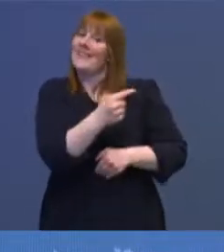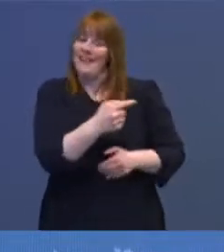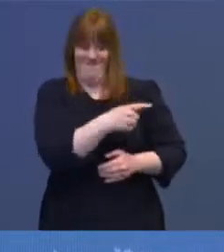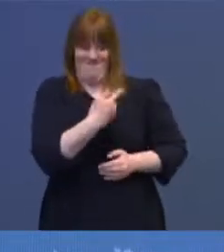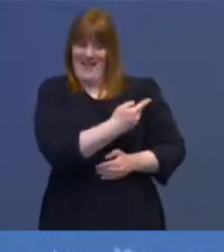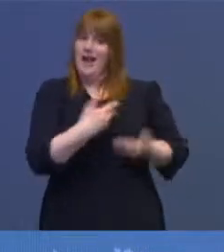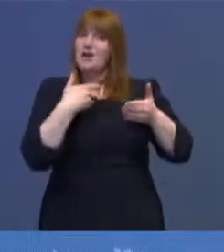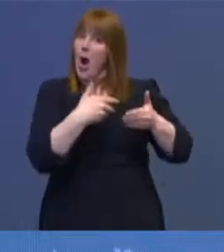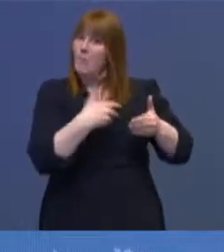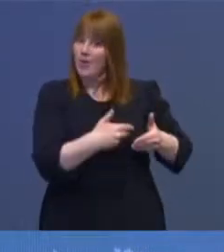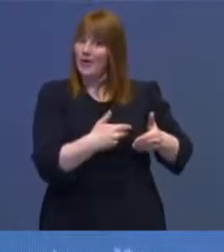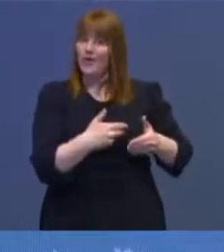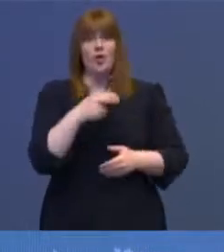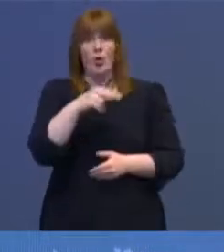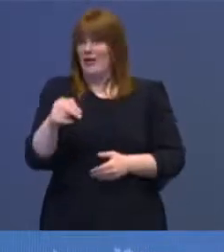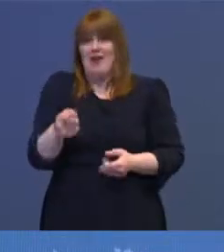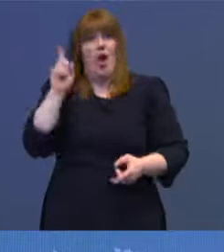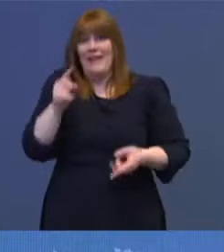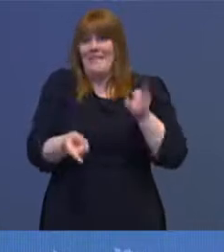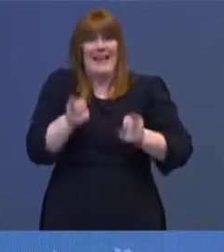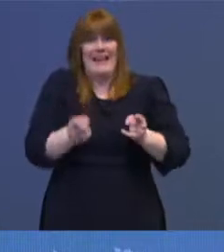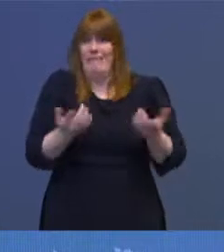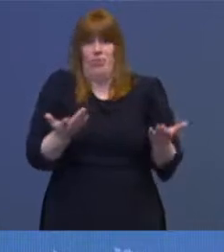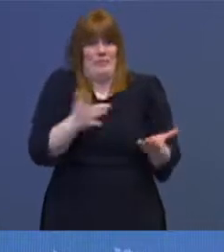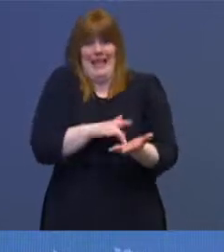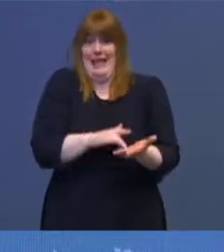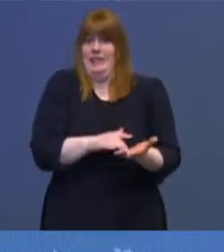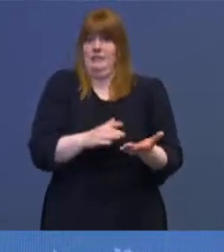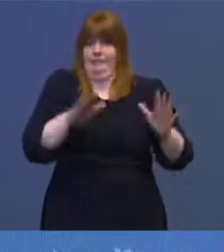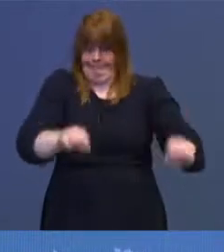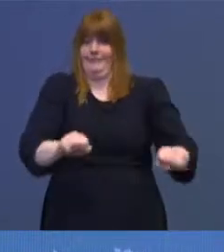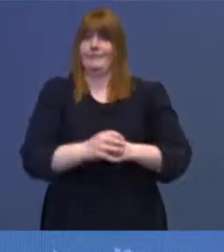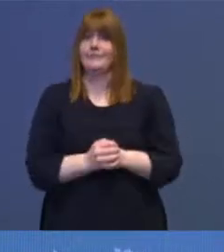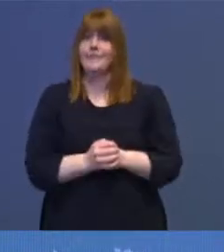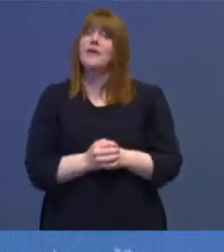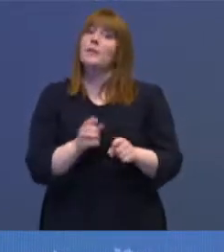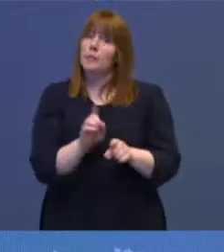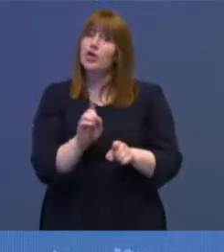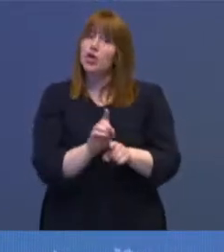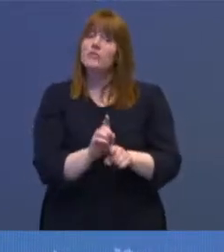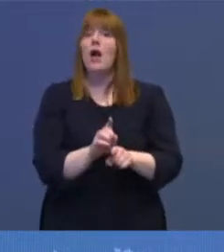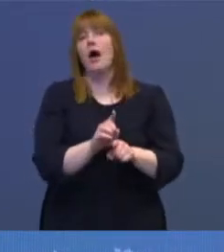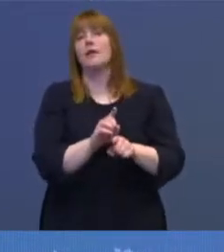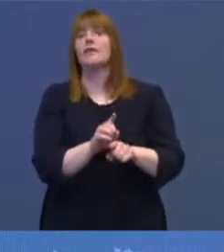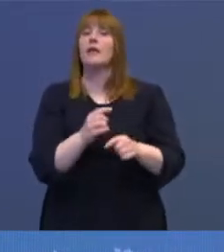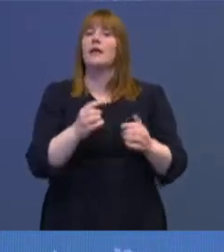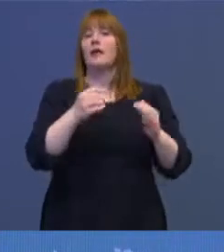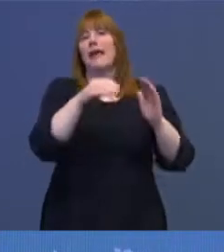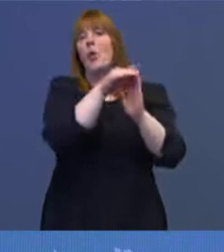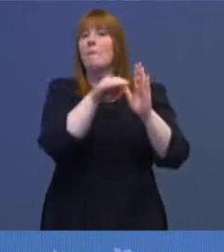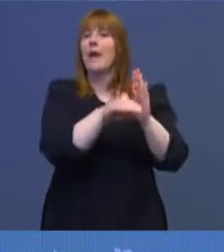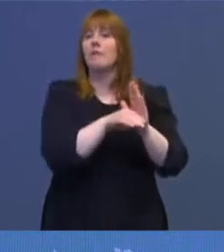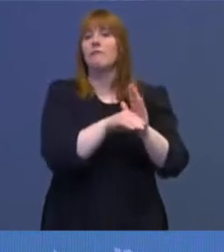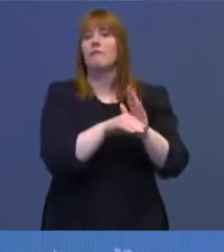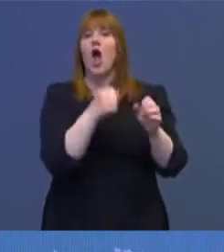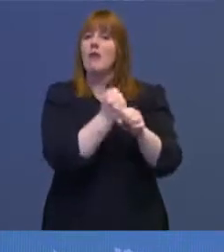ikke sin geografi. Det at vi har den geografien gjør blant annet at vi har et opplegg for arbeid med søk og redning til havs.